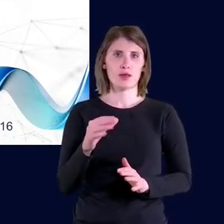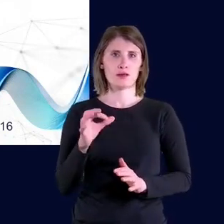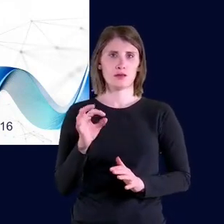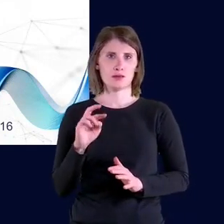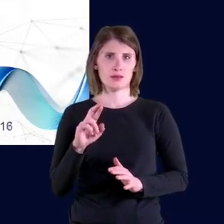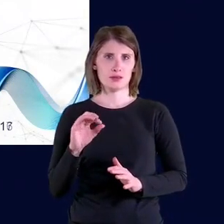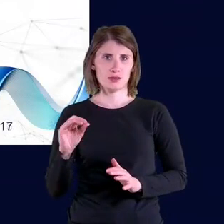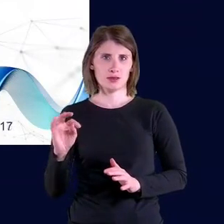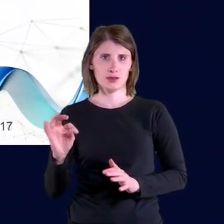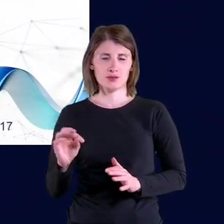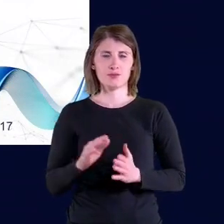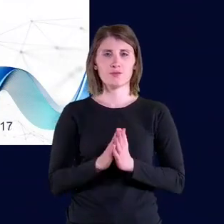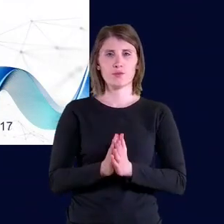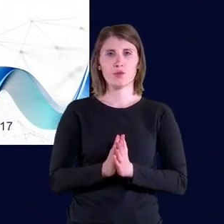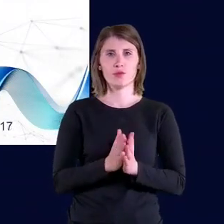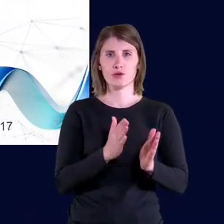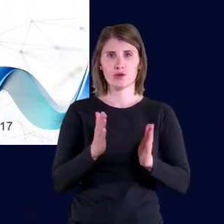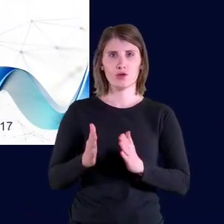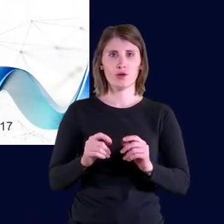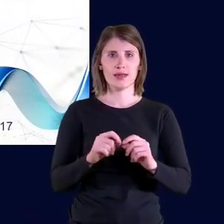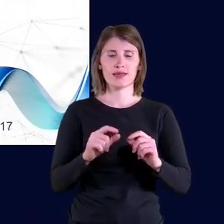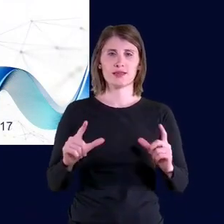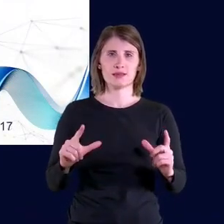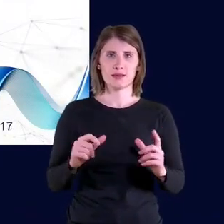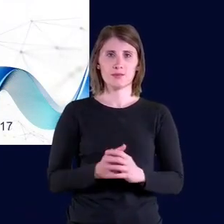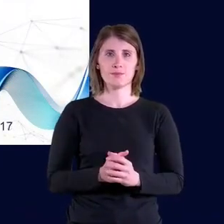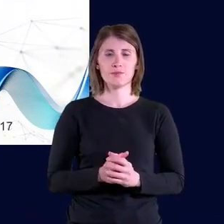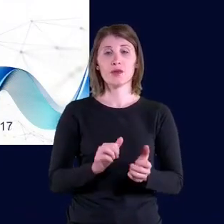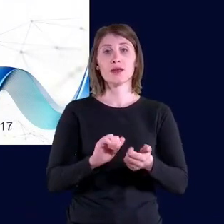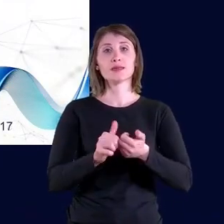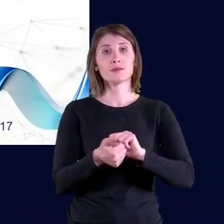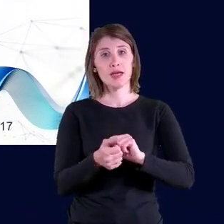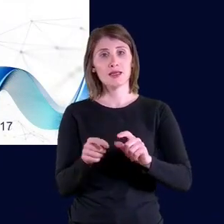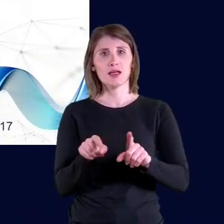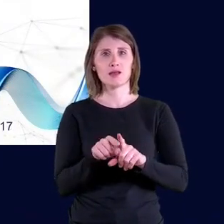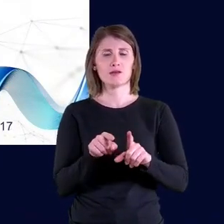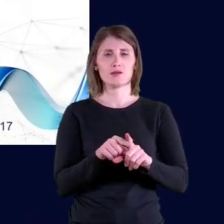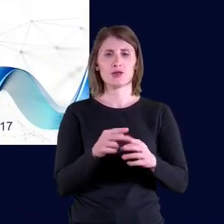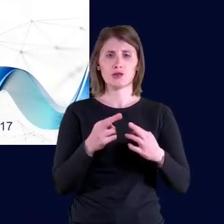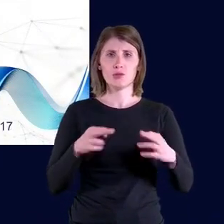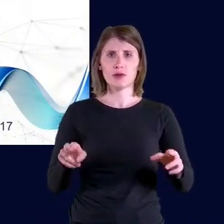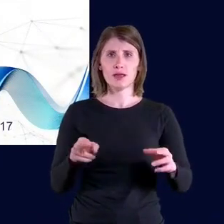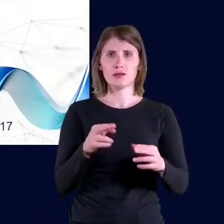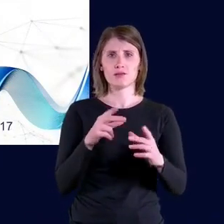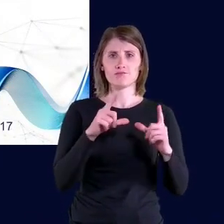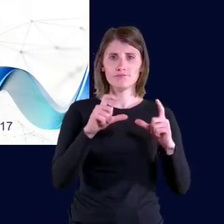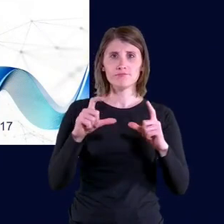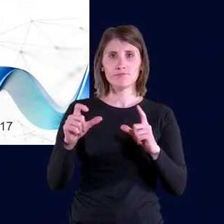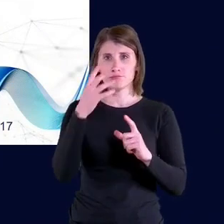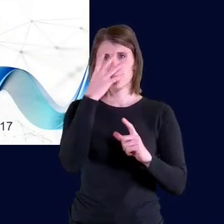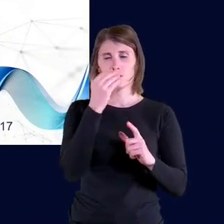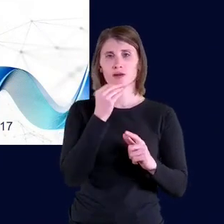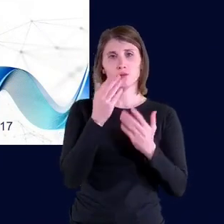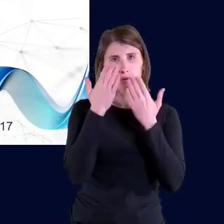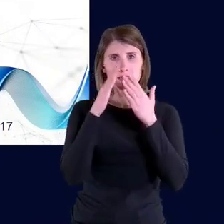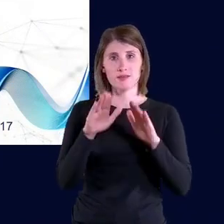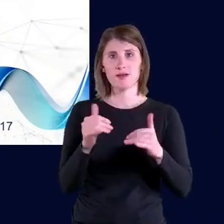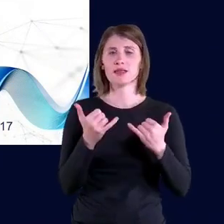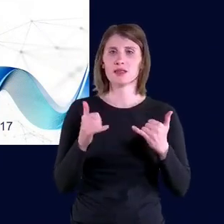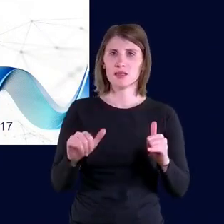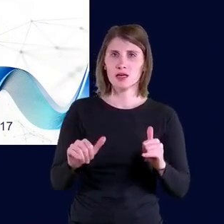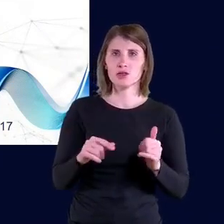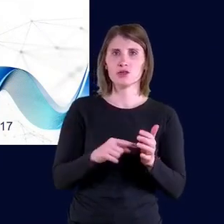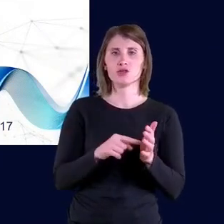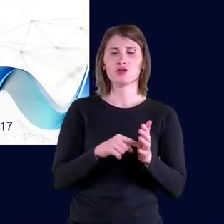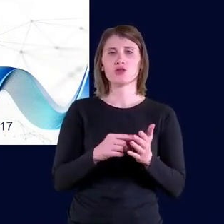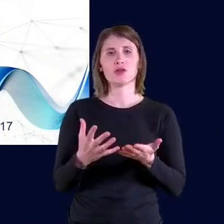dzień w zmianie uległ także sposób prezentowania obiektów graficznych zastosowany został Universal